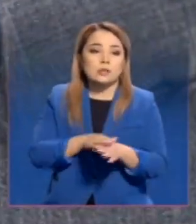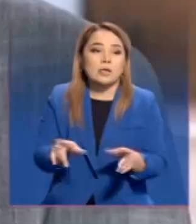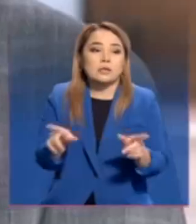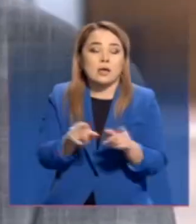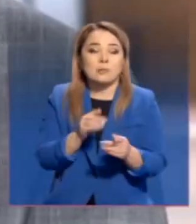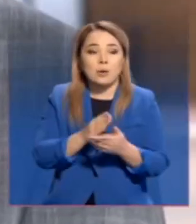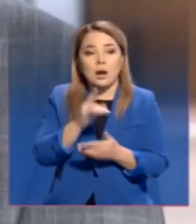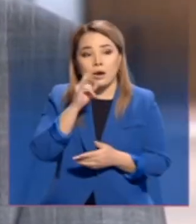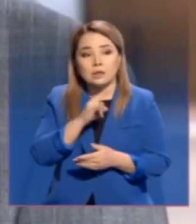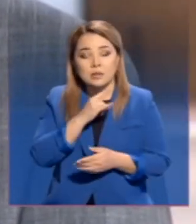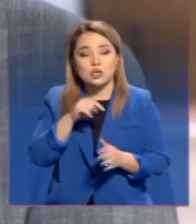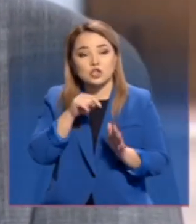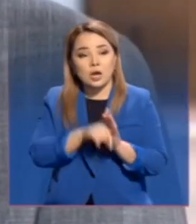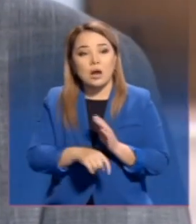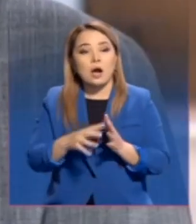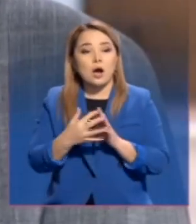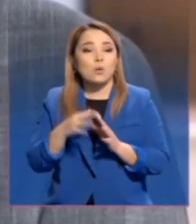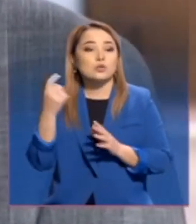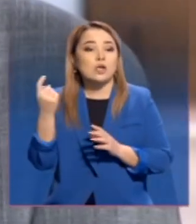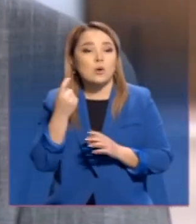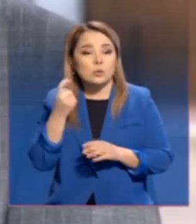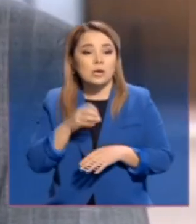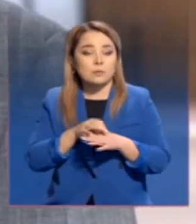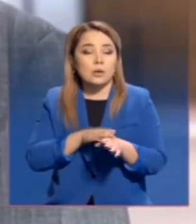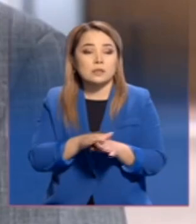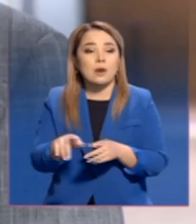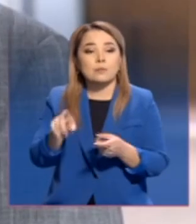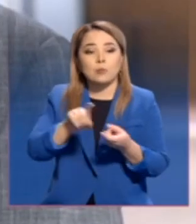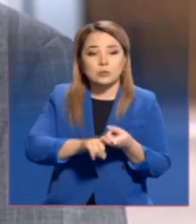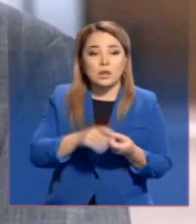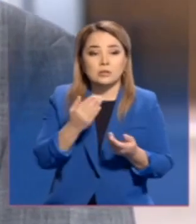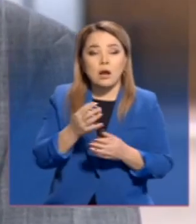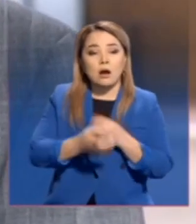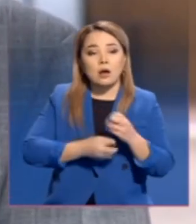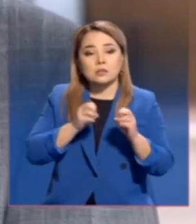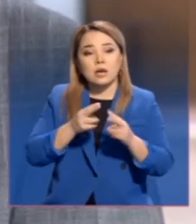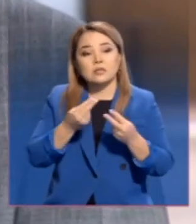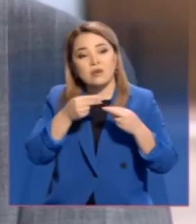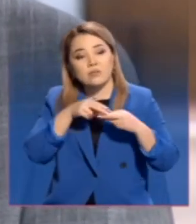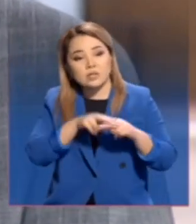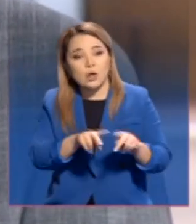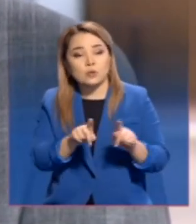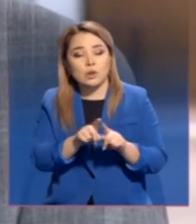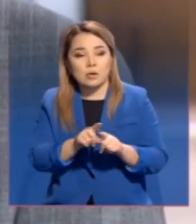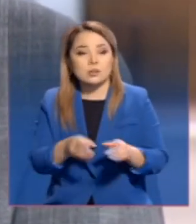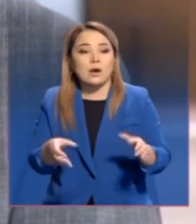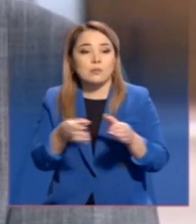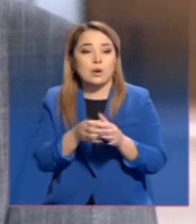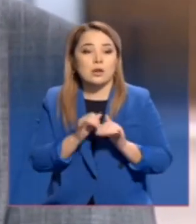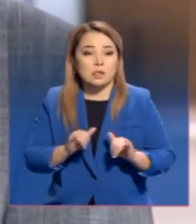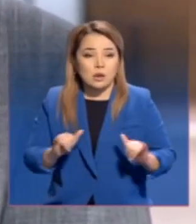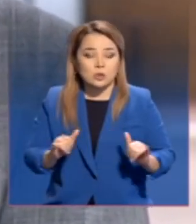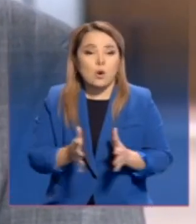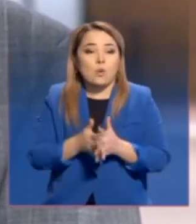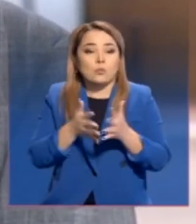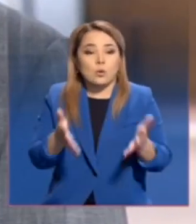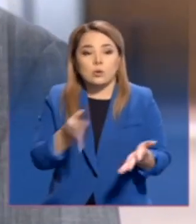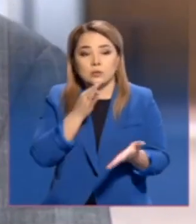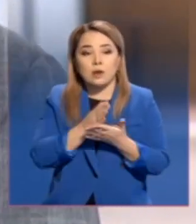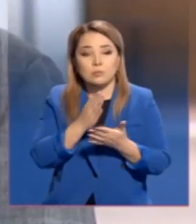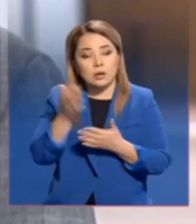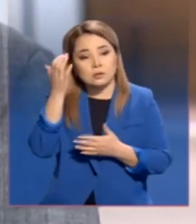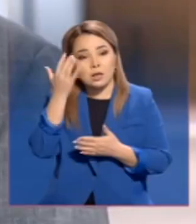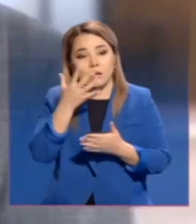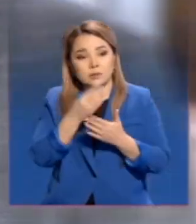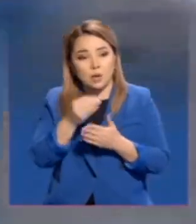Қазақстан Республикасының ауыл шаруашылығы бойынша және де халықаралық инвестиция тарту бойынша әл-ауқаты өте зор. Бұны біріккен